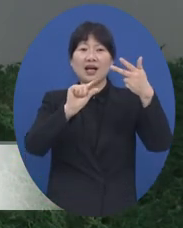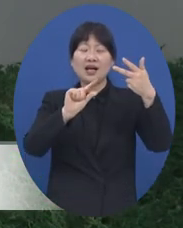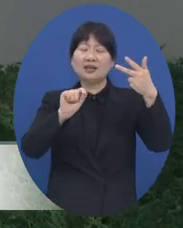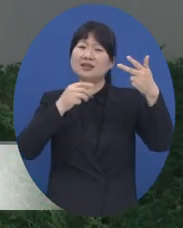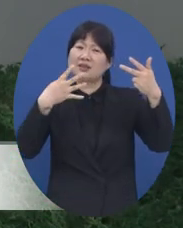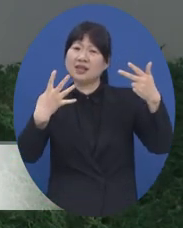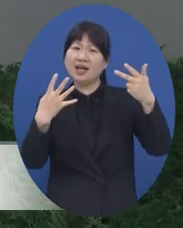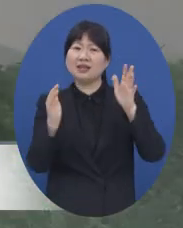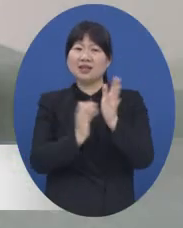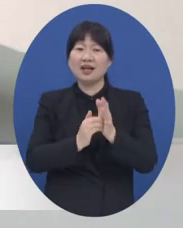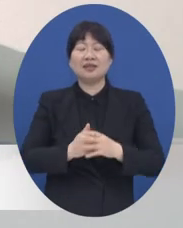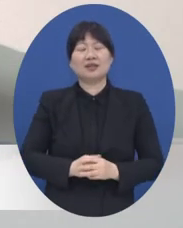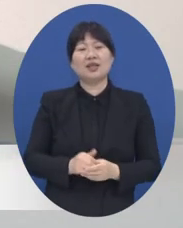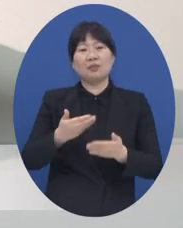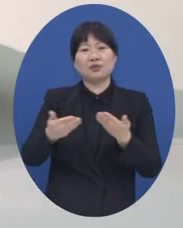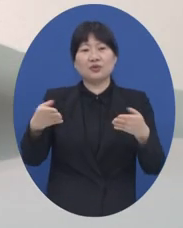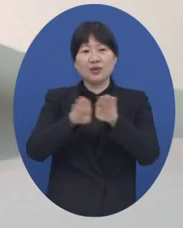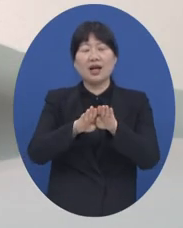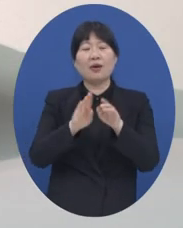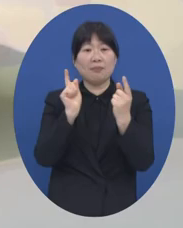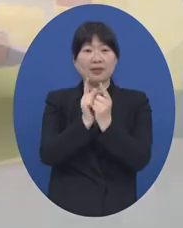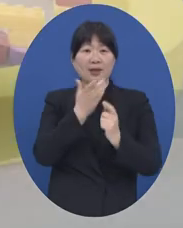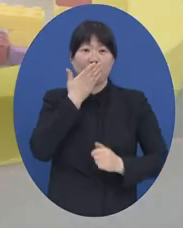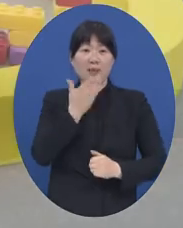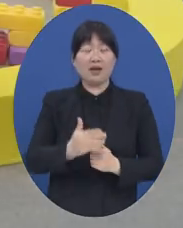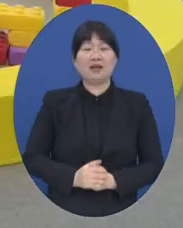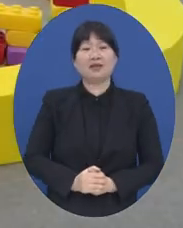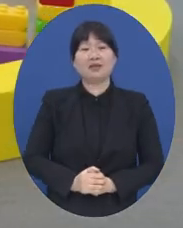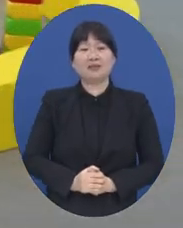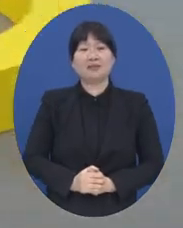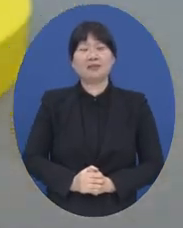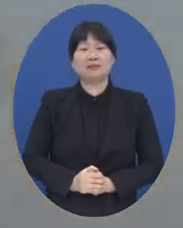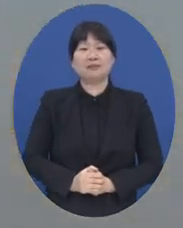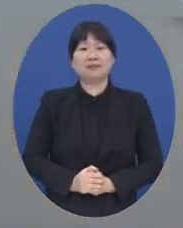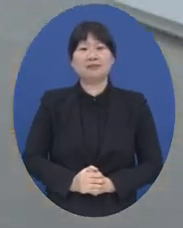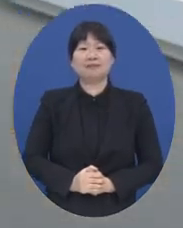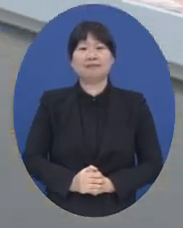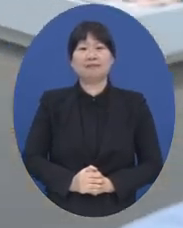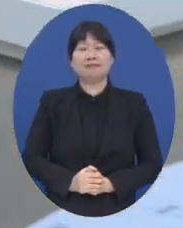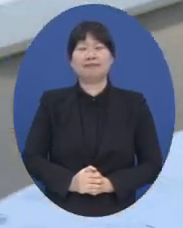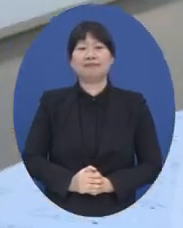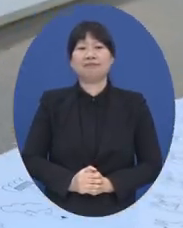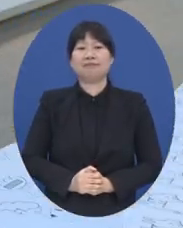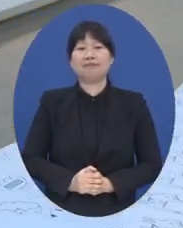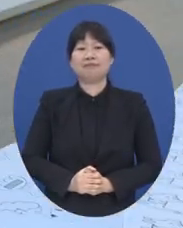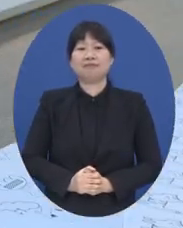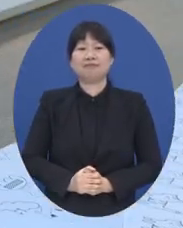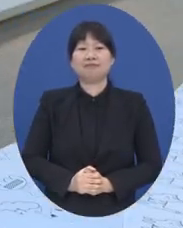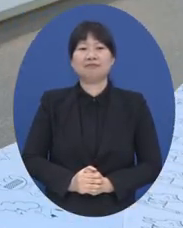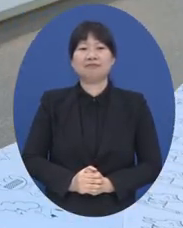4일까지 경기도자미술관에서 만나볼 수 있습니다. 경기CTV 최창순입니다.